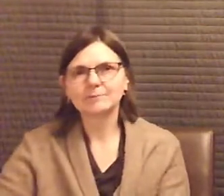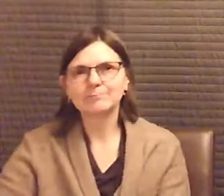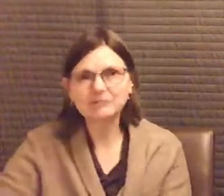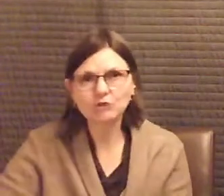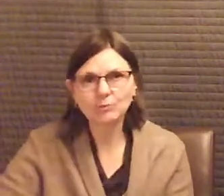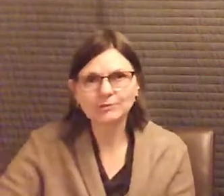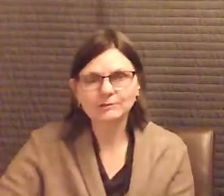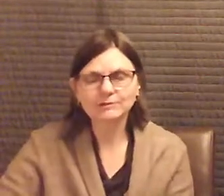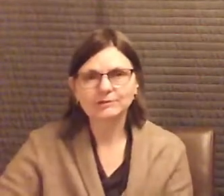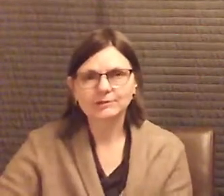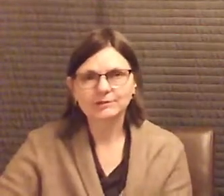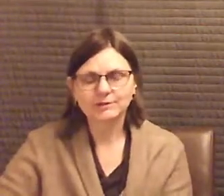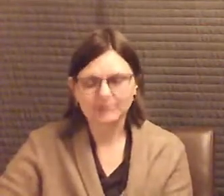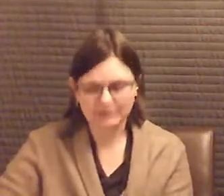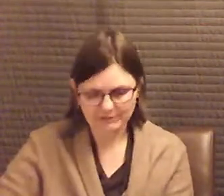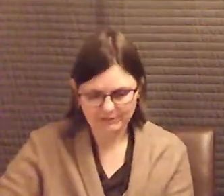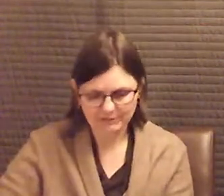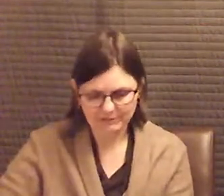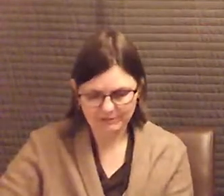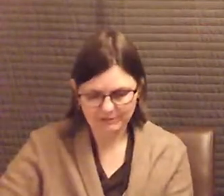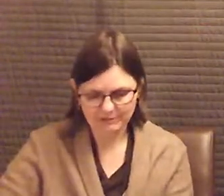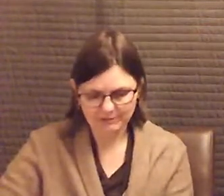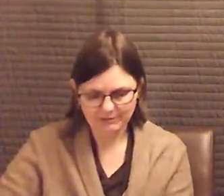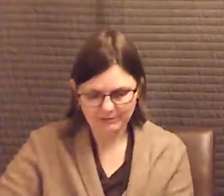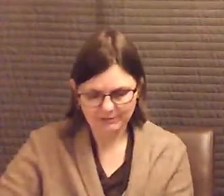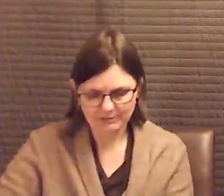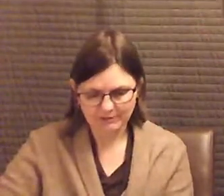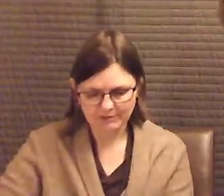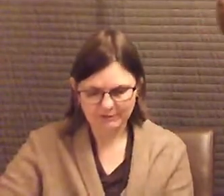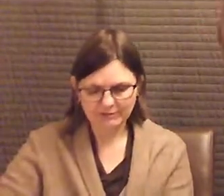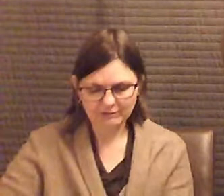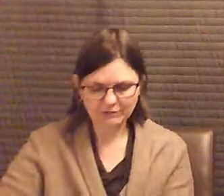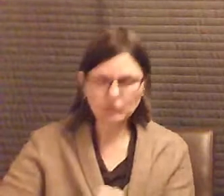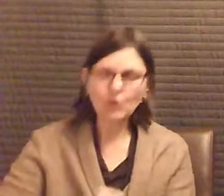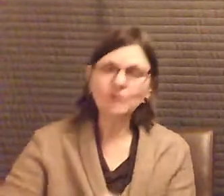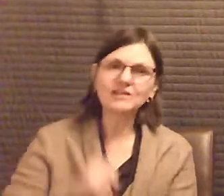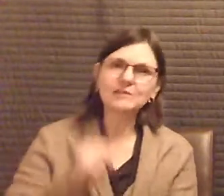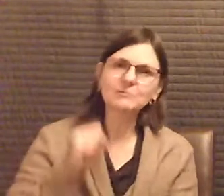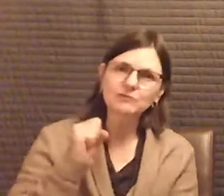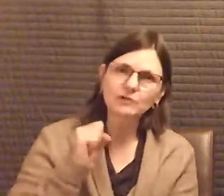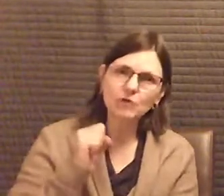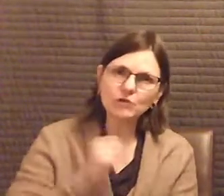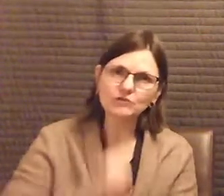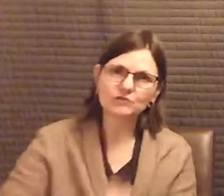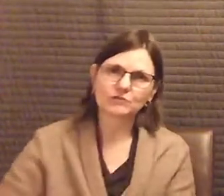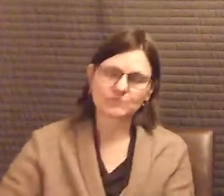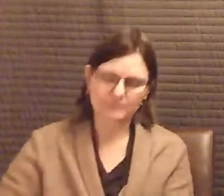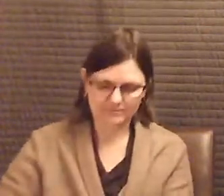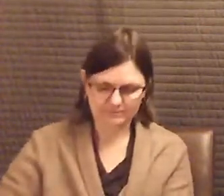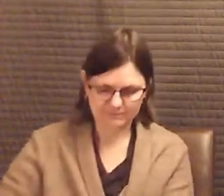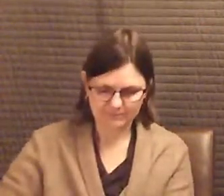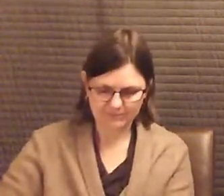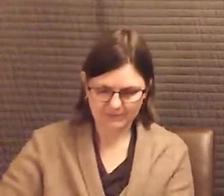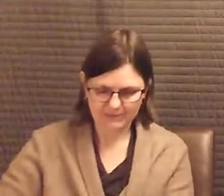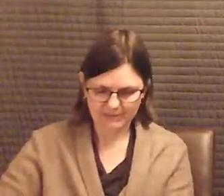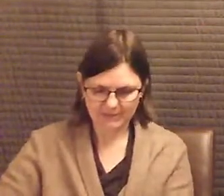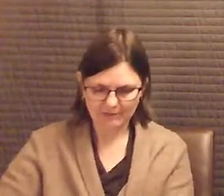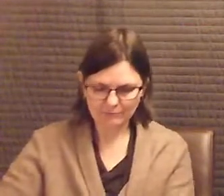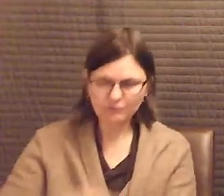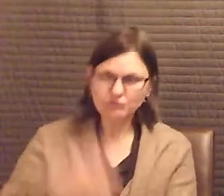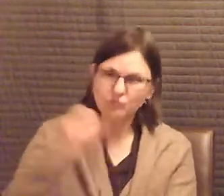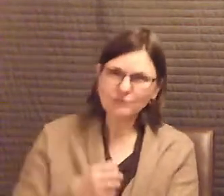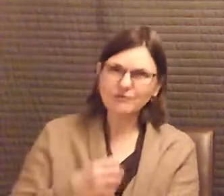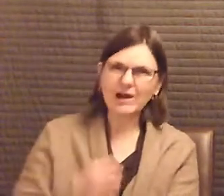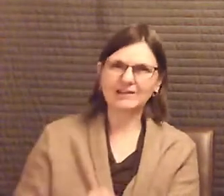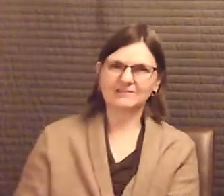puzzle sdr bikin en wie was dat er nooit een iemand van onze game of war